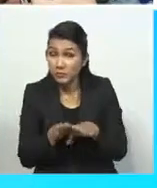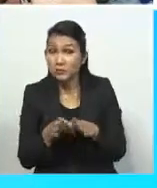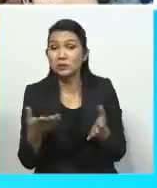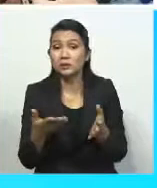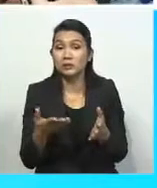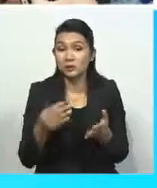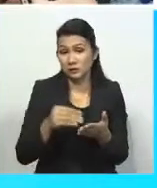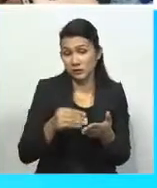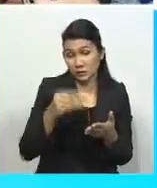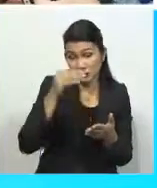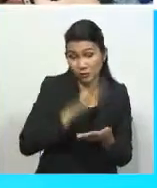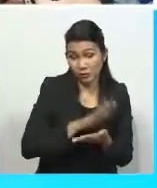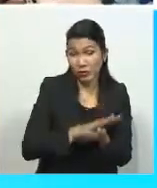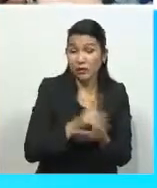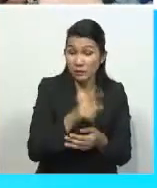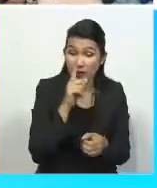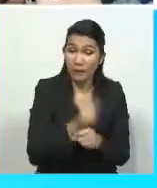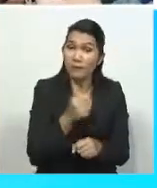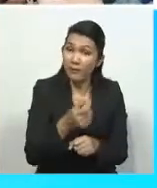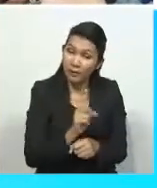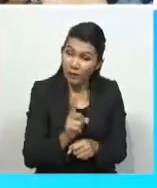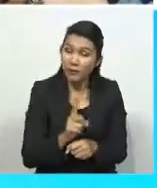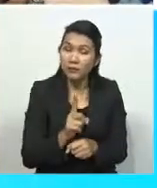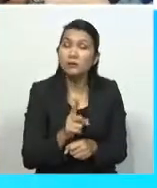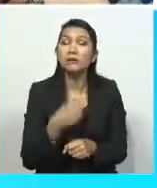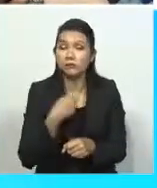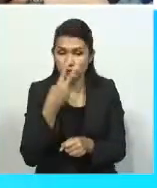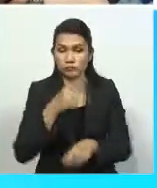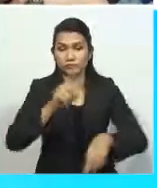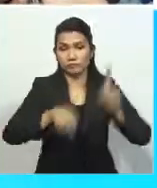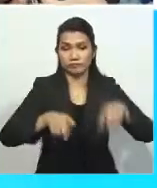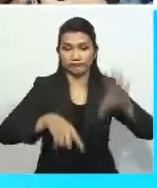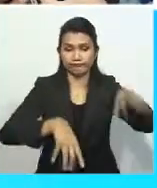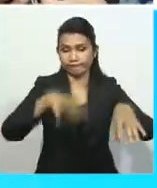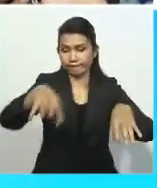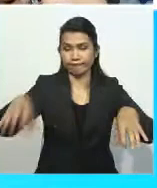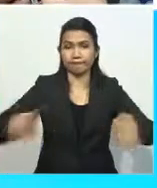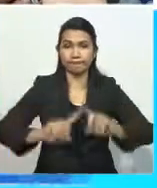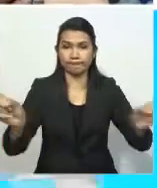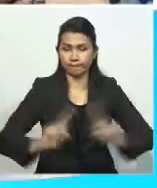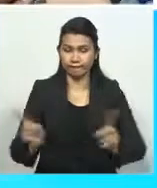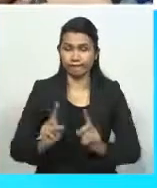ะการเรียนการสอนในวันนั้นๆได้ขึ้นอยู่กับแต่ละพื้นที